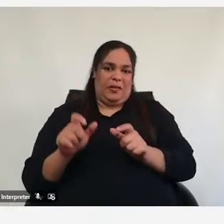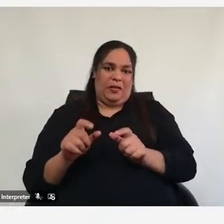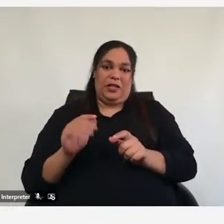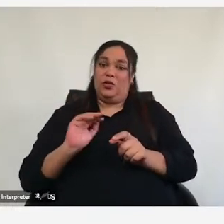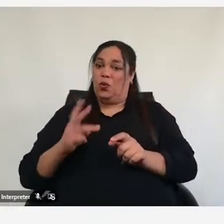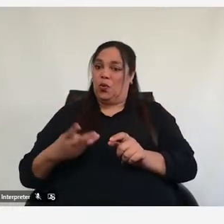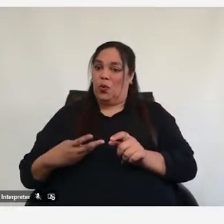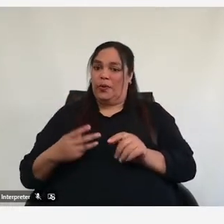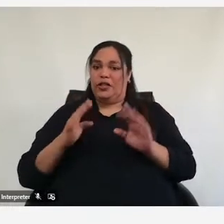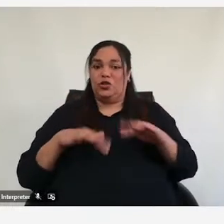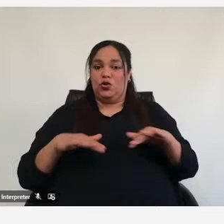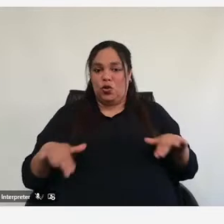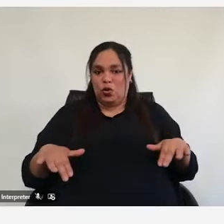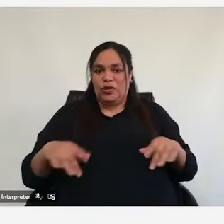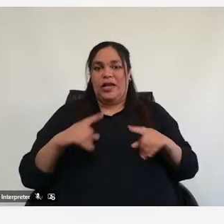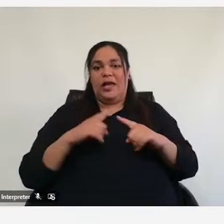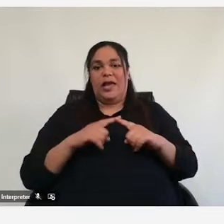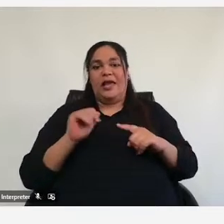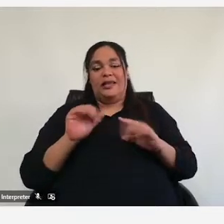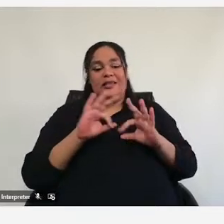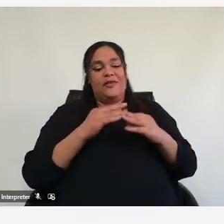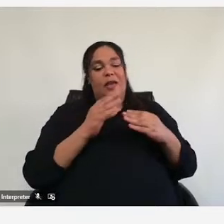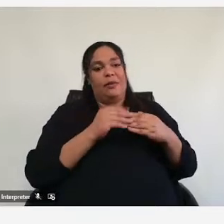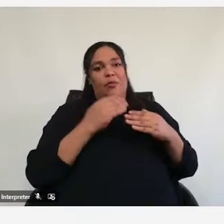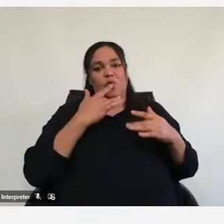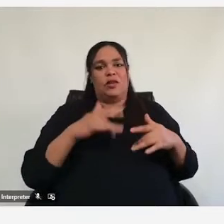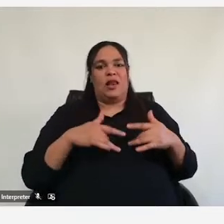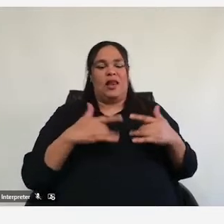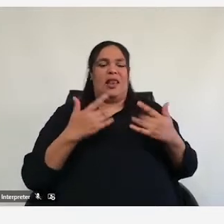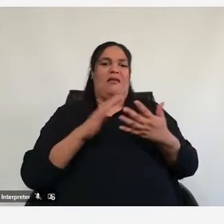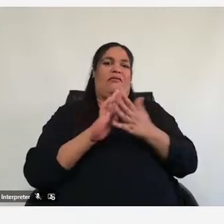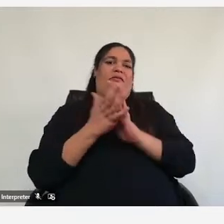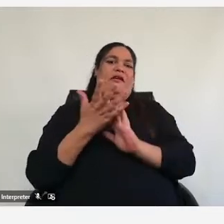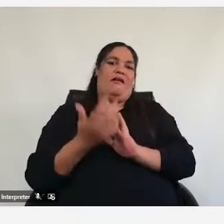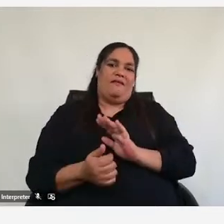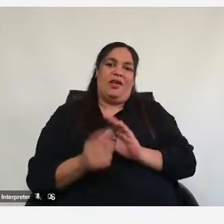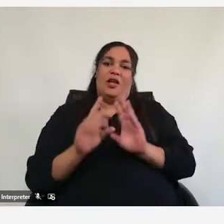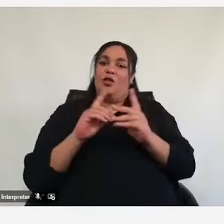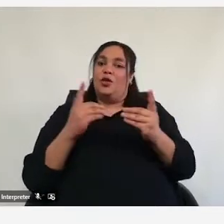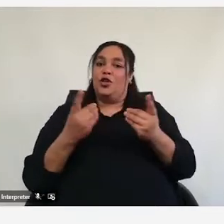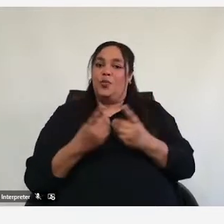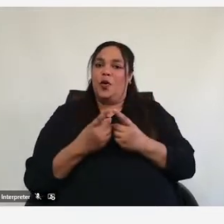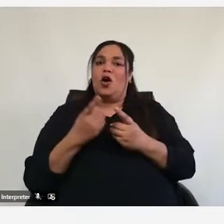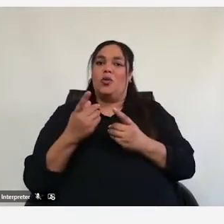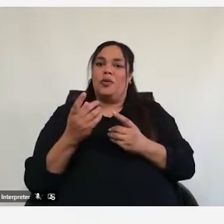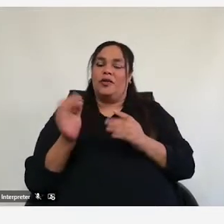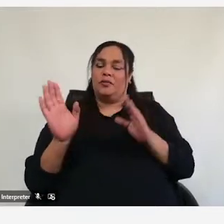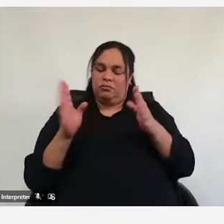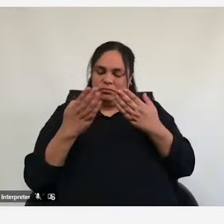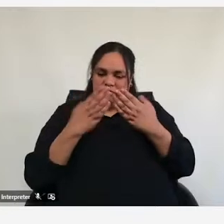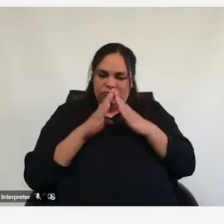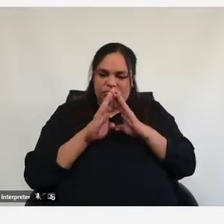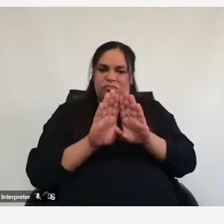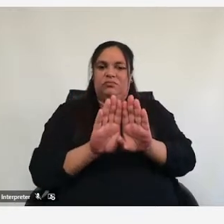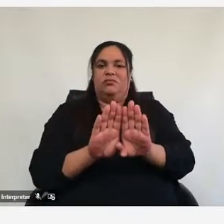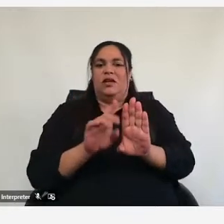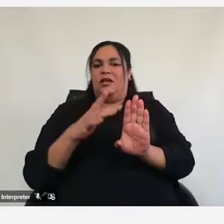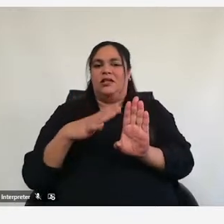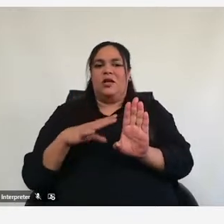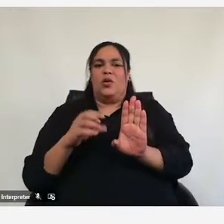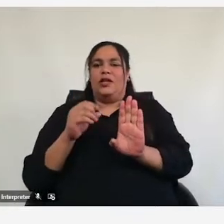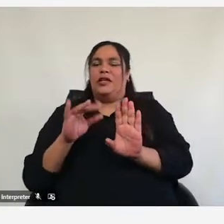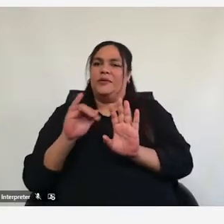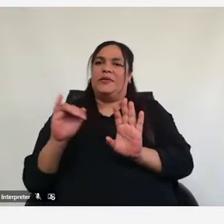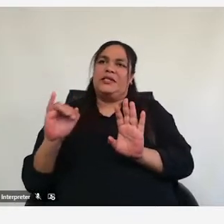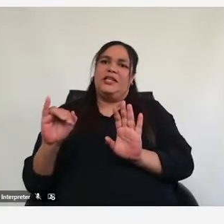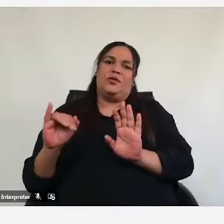vroue, dis kinders en dis gesinne wie se lewens geskend is. Die departement bly toegewyd om geslagsgebaseerde geweld aan te